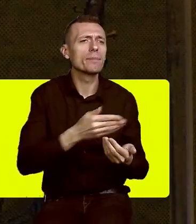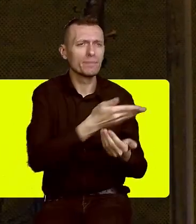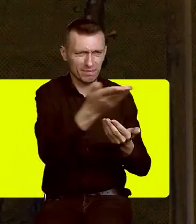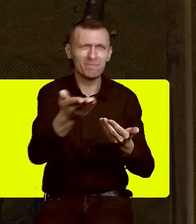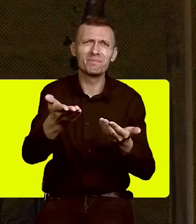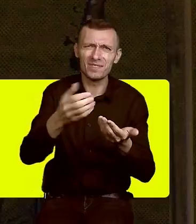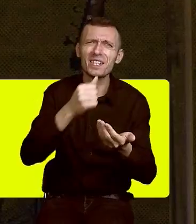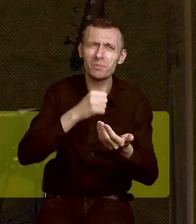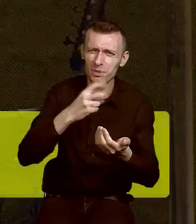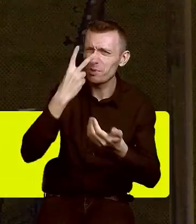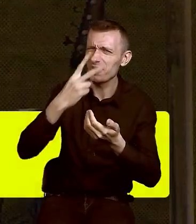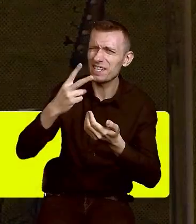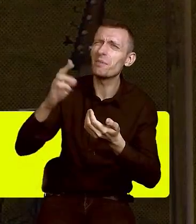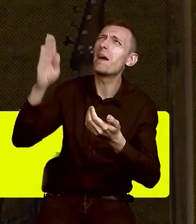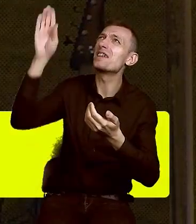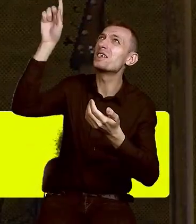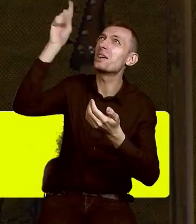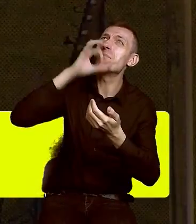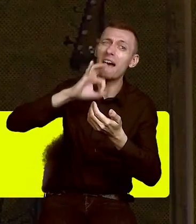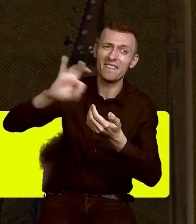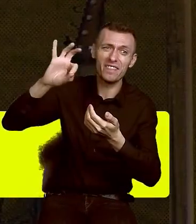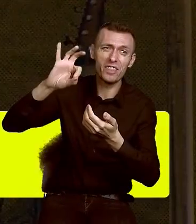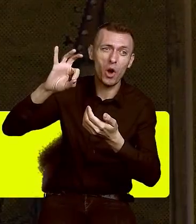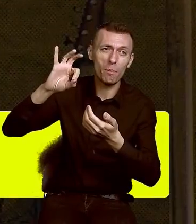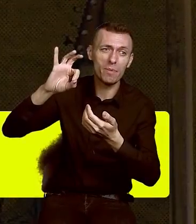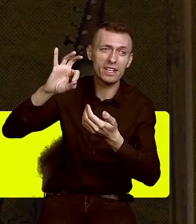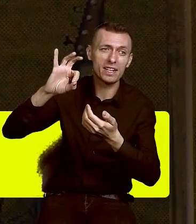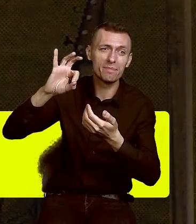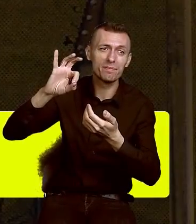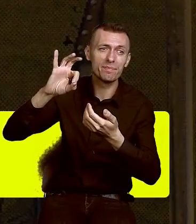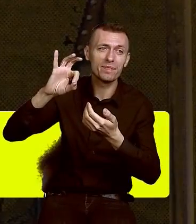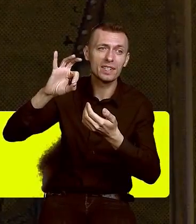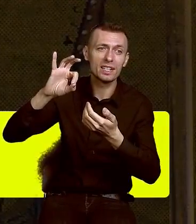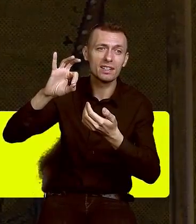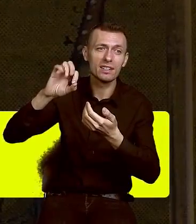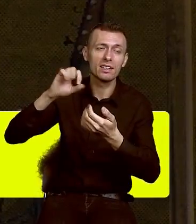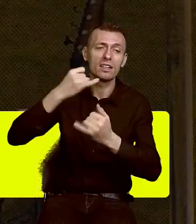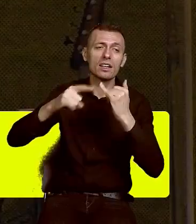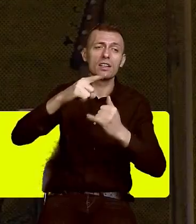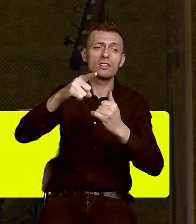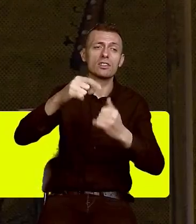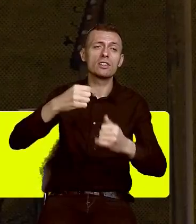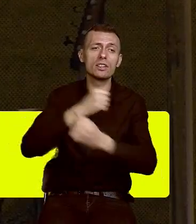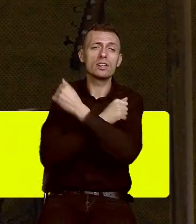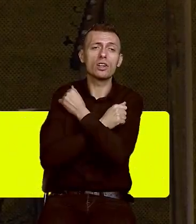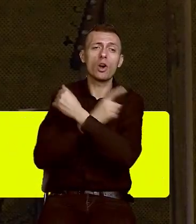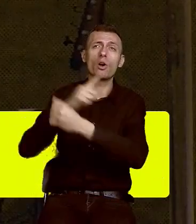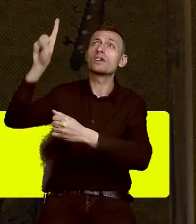ufa. Podobnie Dawid mówi: rozkoszuj się Panem, a On ci da, czego pragnie Twoje serce.